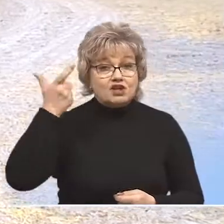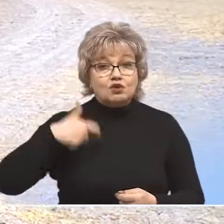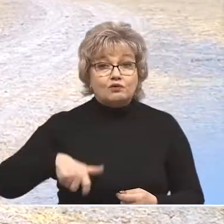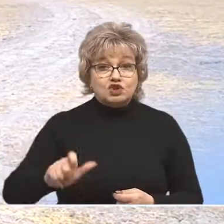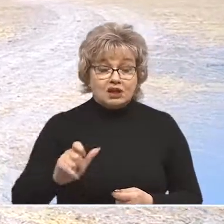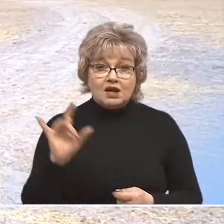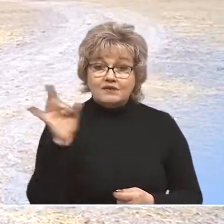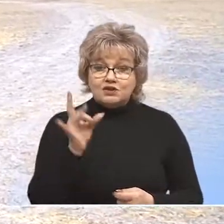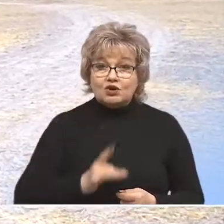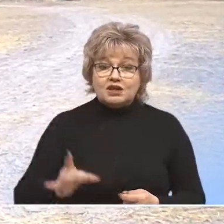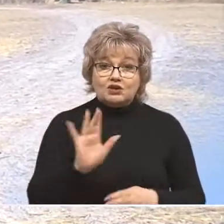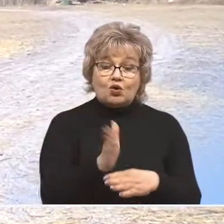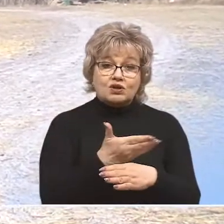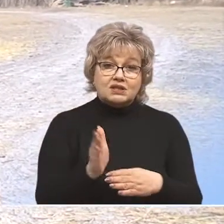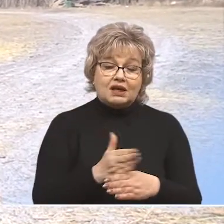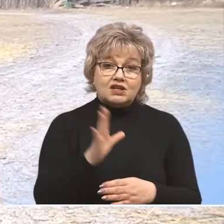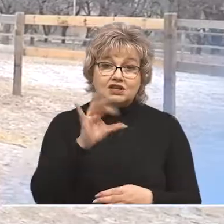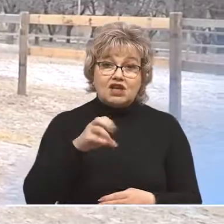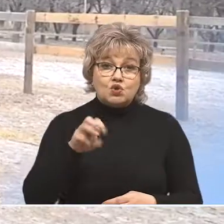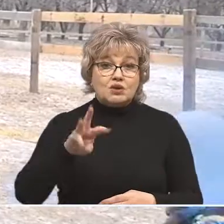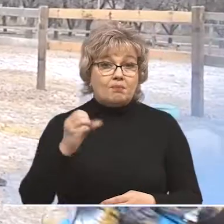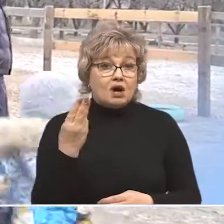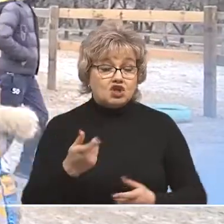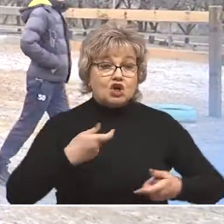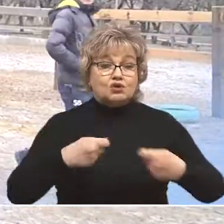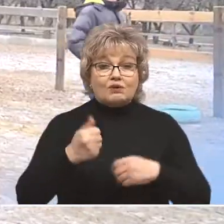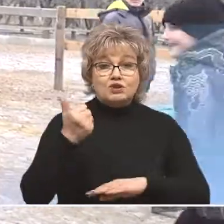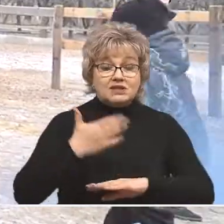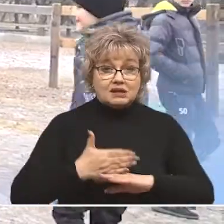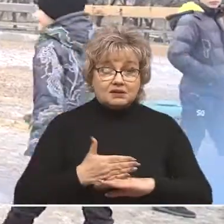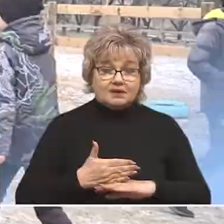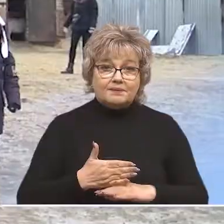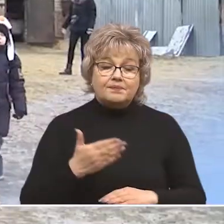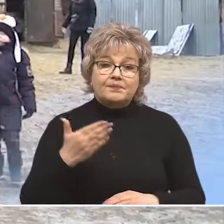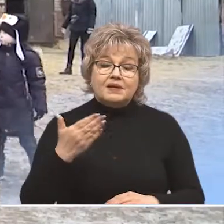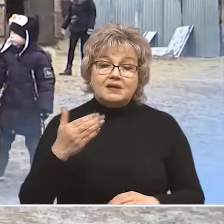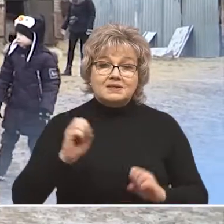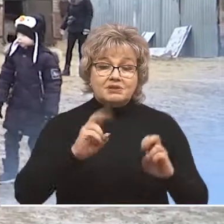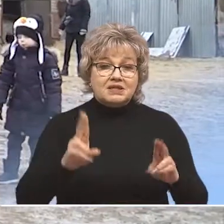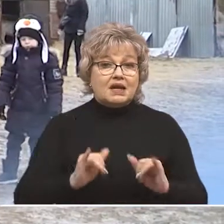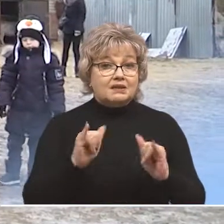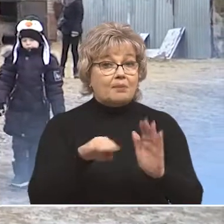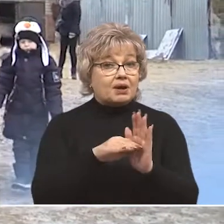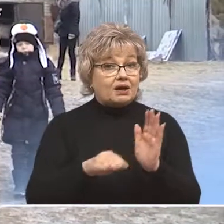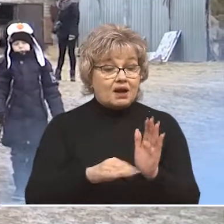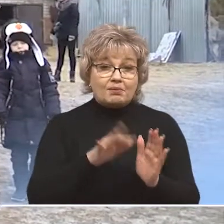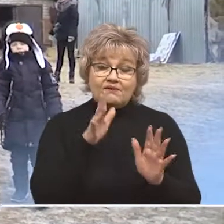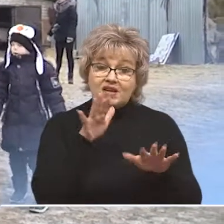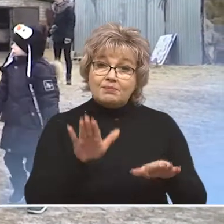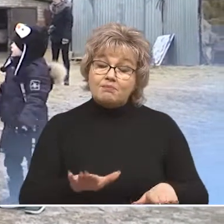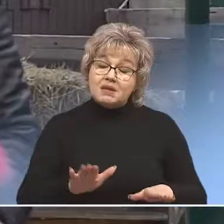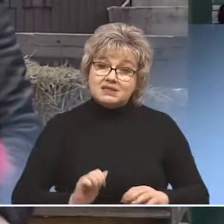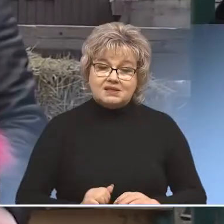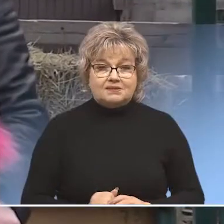образования Новочеркасска, Ростовского регионального отделения «Союзмаш» и руководства центра. Галина Зверева, Евгений Жицкий, телеканал